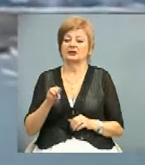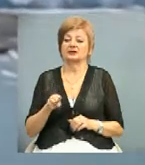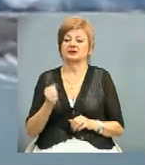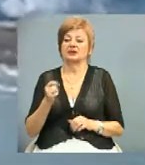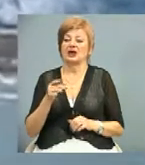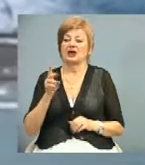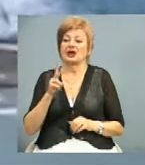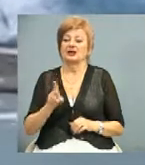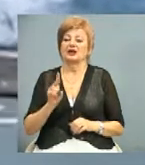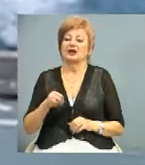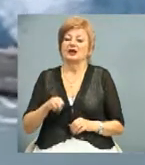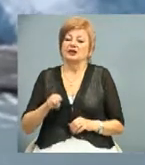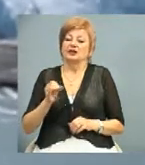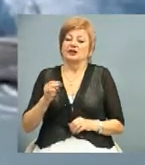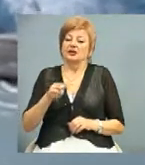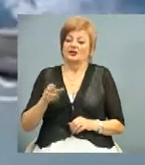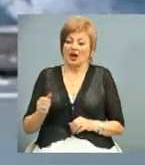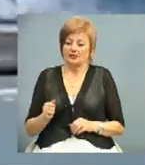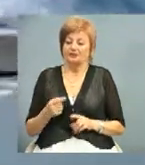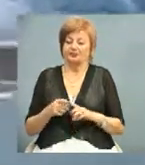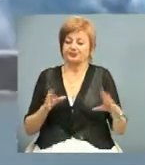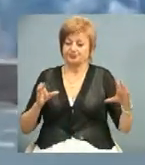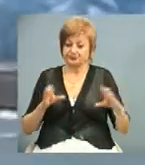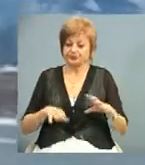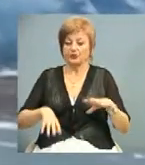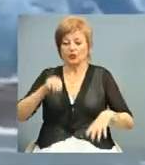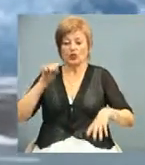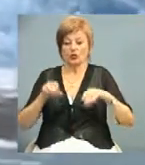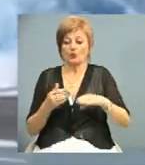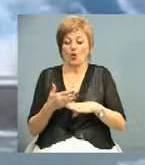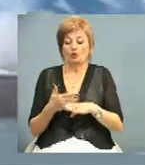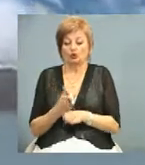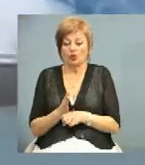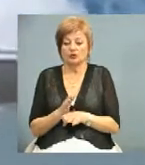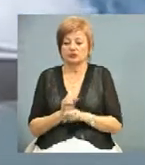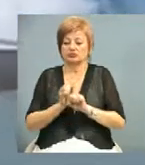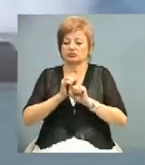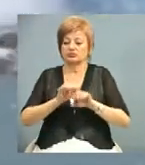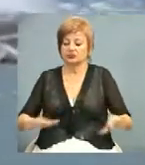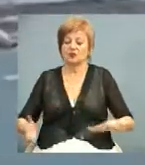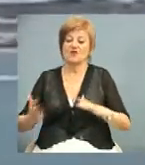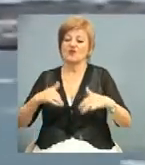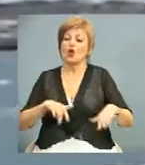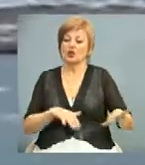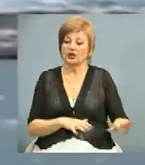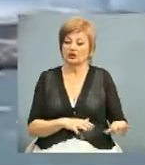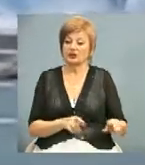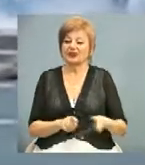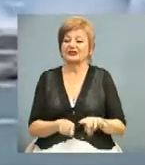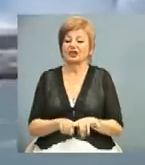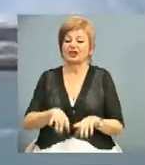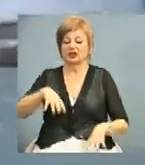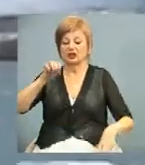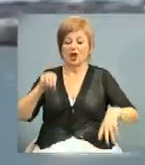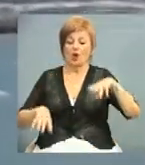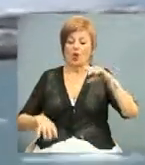на континенті зростає велика частка криги, то уламки льодовика відколюються та потрапляють в океан. Такі крижані гори, що плавають у